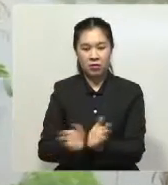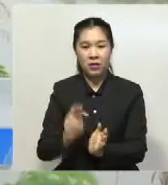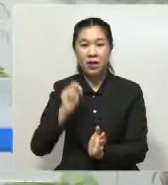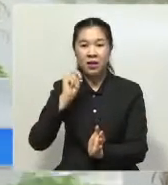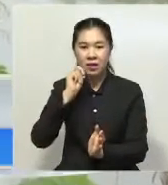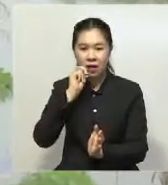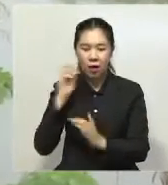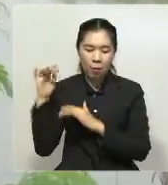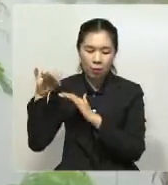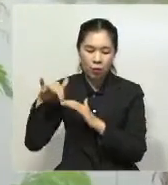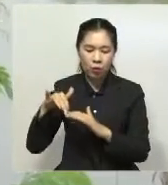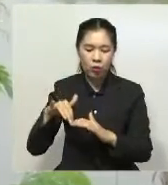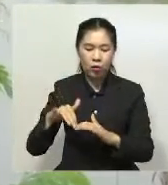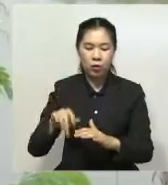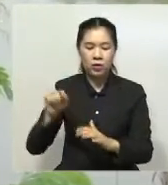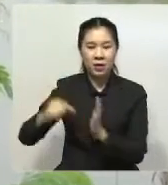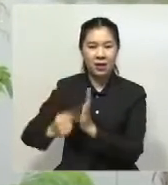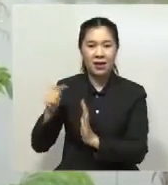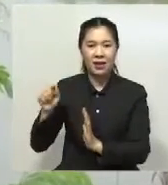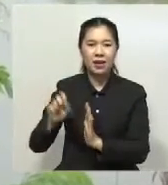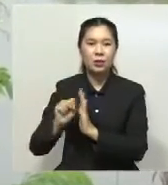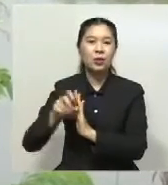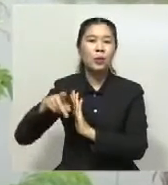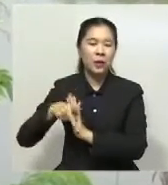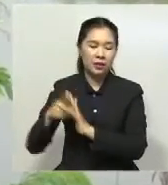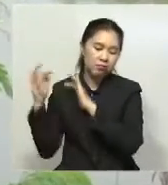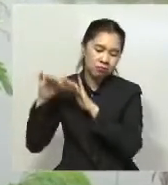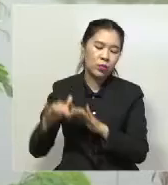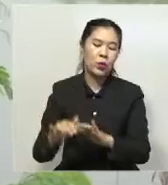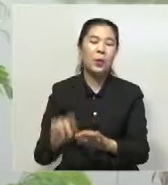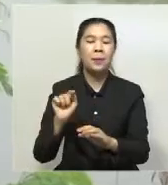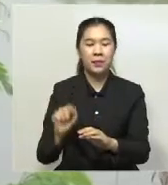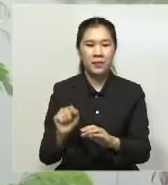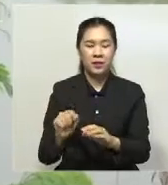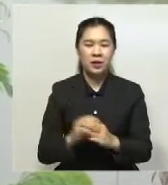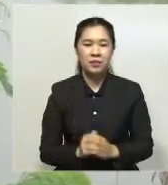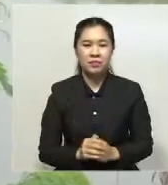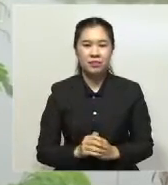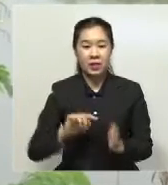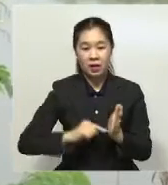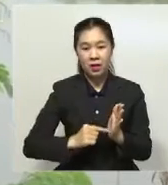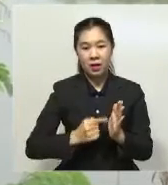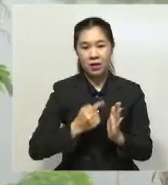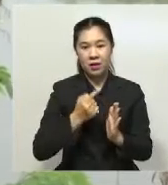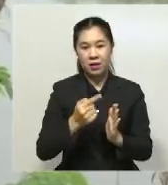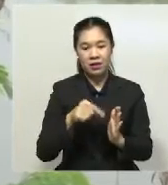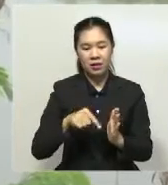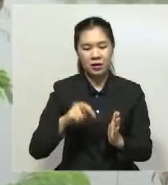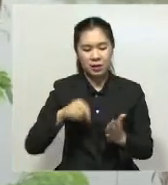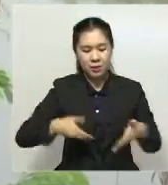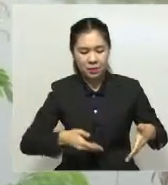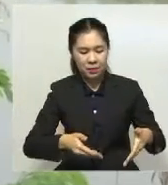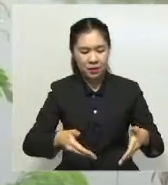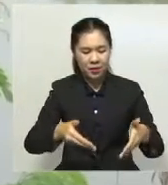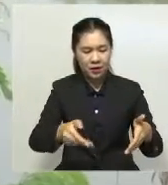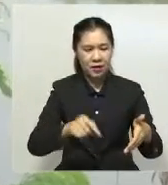ผันน้ำมาจากจังหวัดสุพรรณบุรีเพื่อลงมายังที่ทุ่งที่นี่นะคะโดยเกษตรกรตอนนี้ก็ได้เริ่มมีการผันน้ำออกจากท้องนาค่ะเ